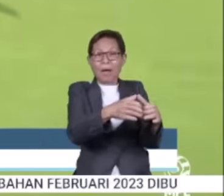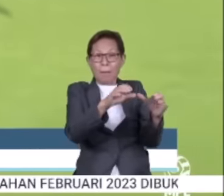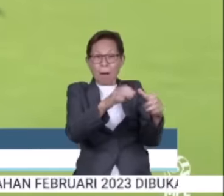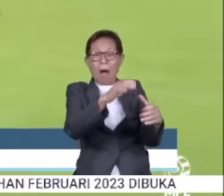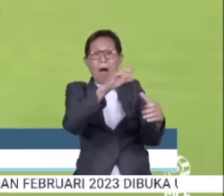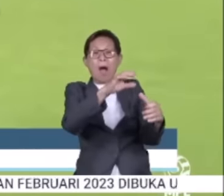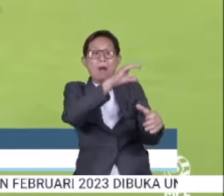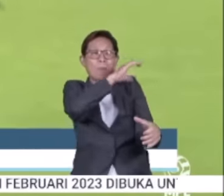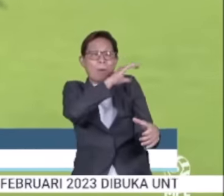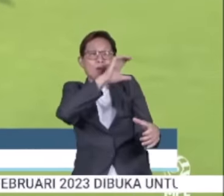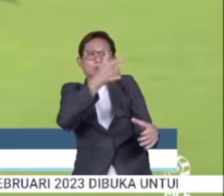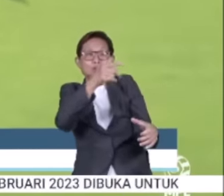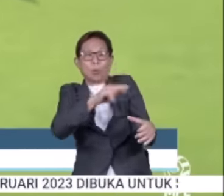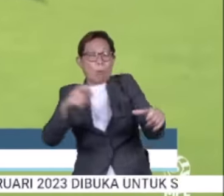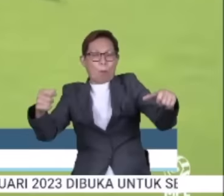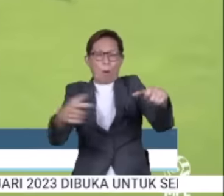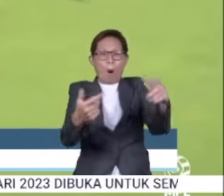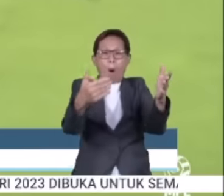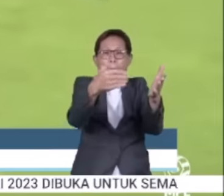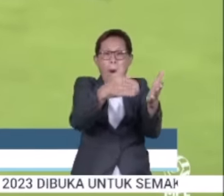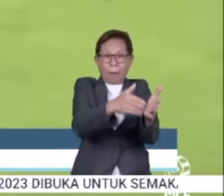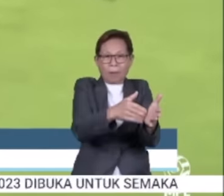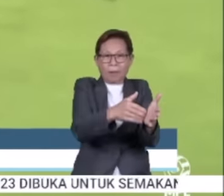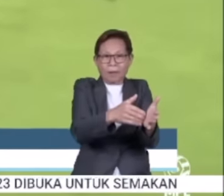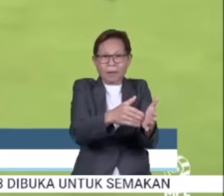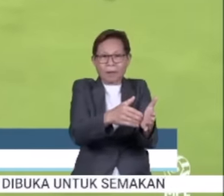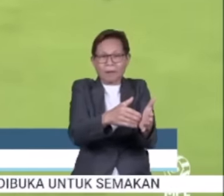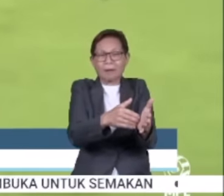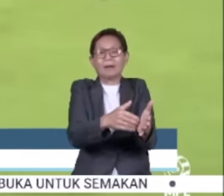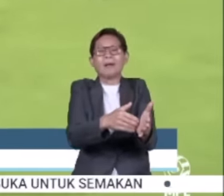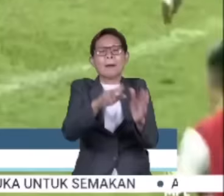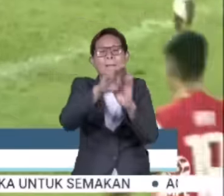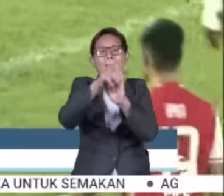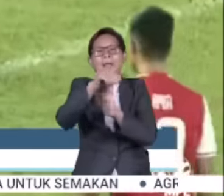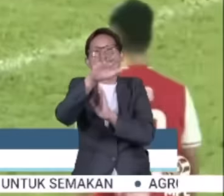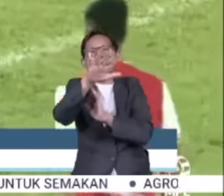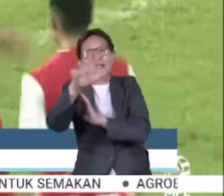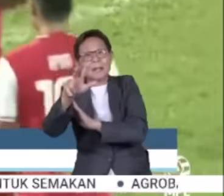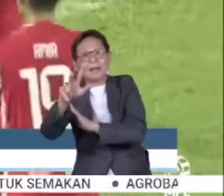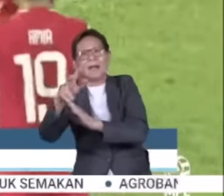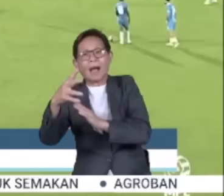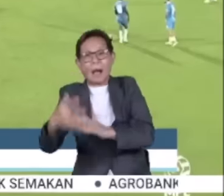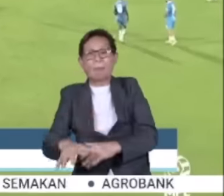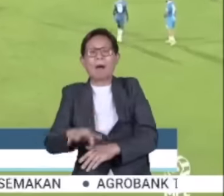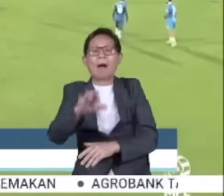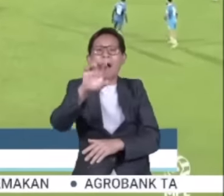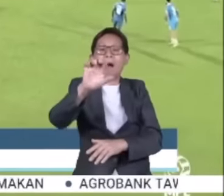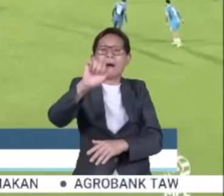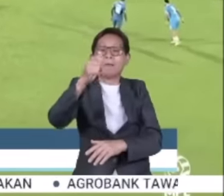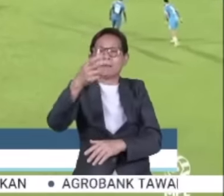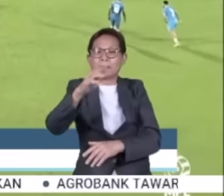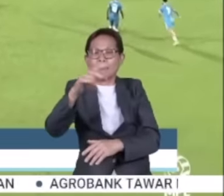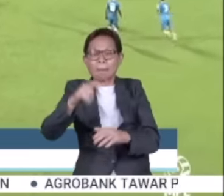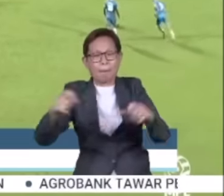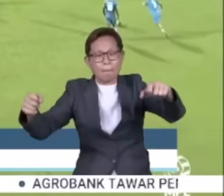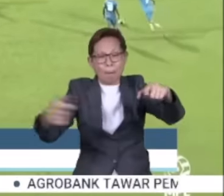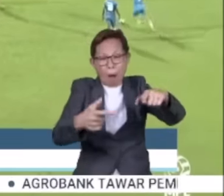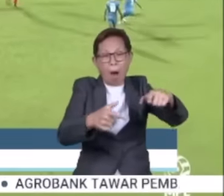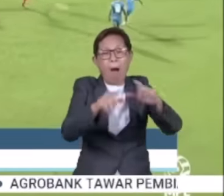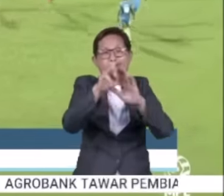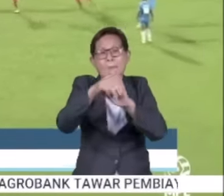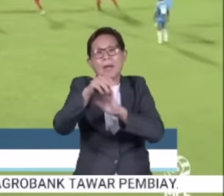Fat meledak jaringan sekali lagi hasil penyudah Sunny pada minit ke-53 sebelum Rahmat Makasuf melengkapkan jaringan pada